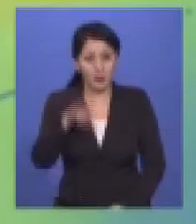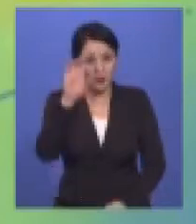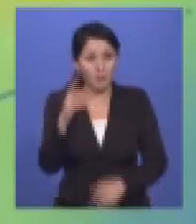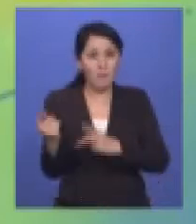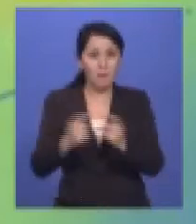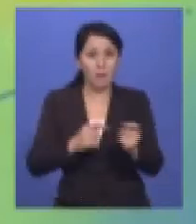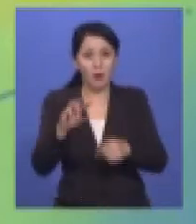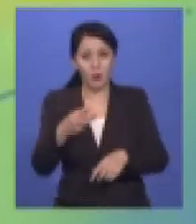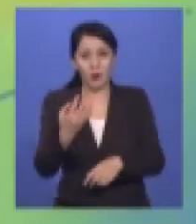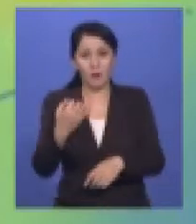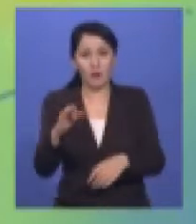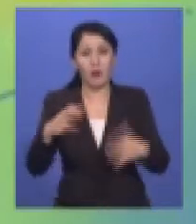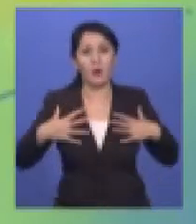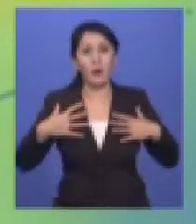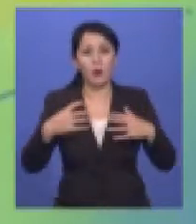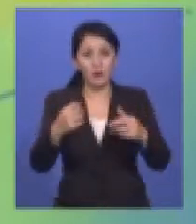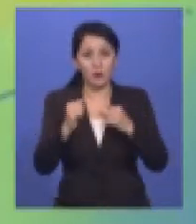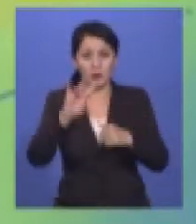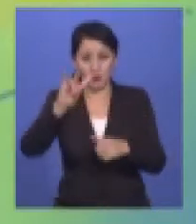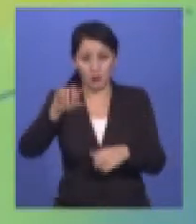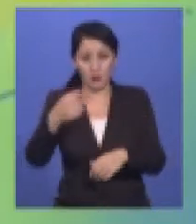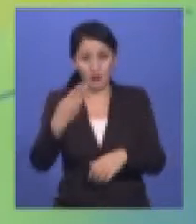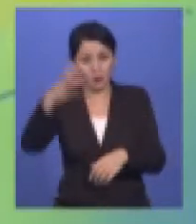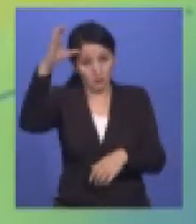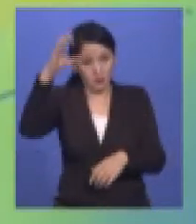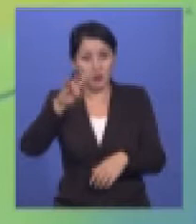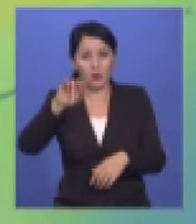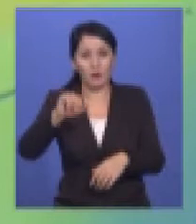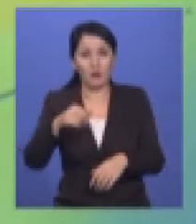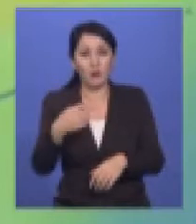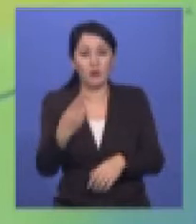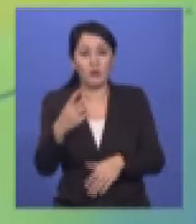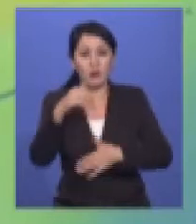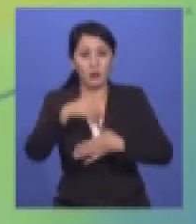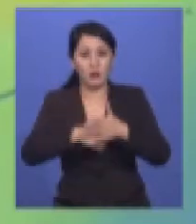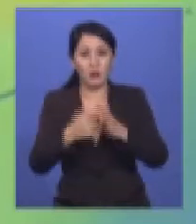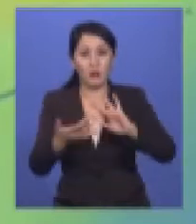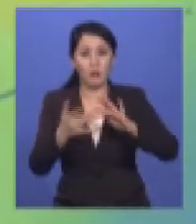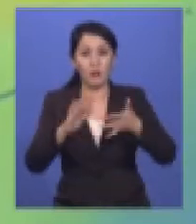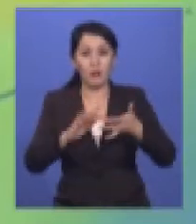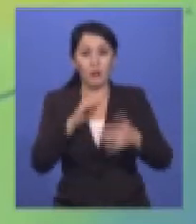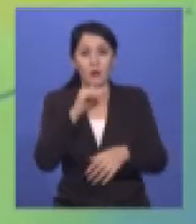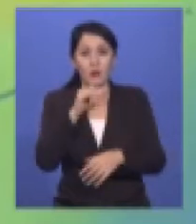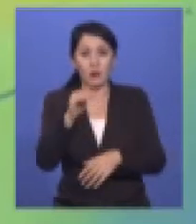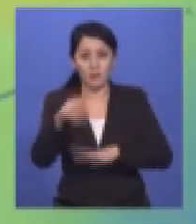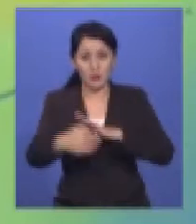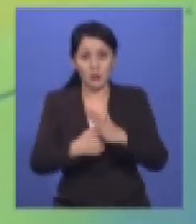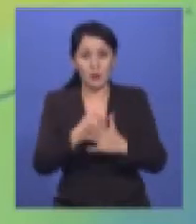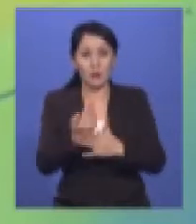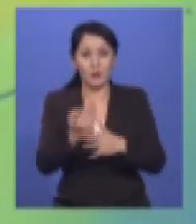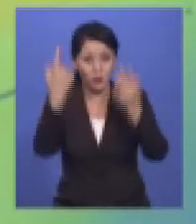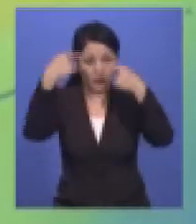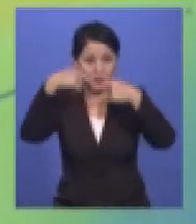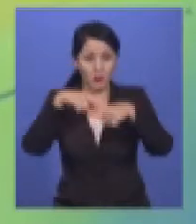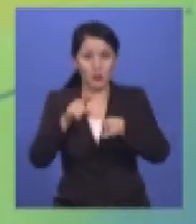Ел президенті Қасым Жомарт Тоқаев дені сау ұлт, білімді ұлт, ұлттық рухани жаңғыру, цифрландыру, ғылым және инновациялар